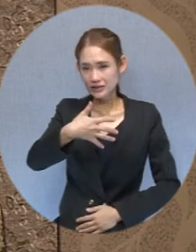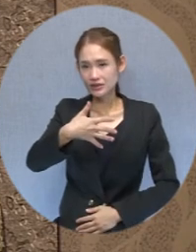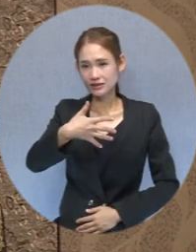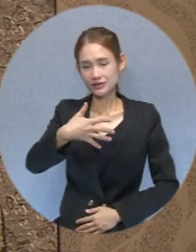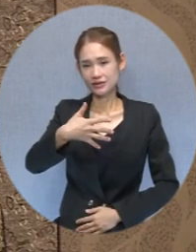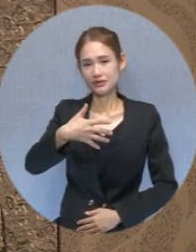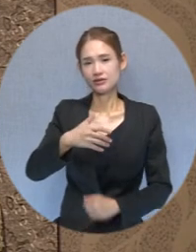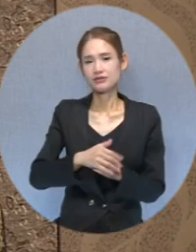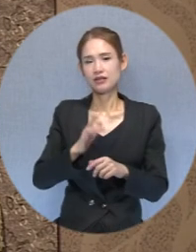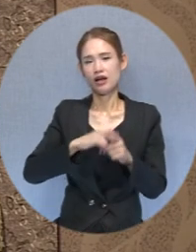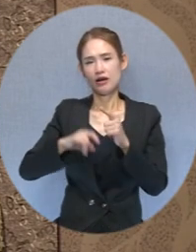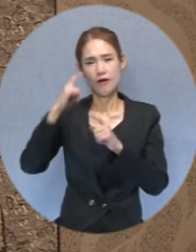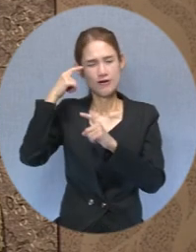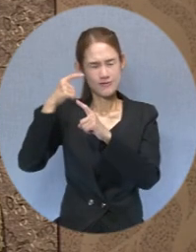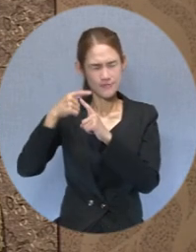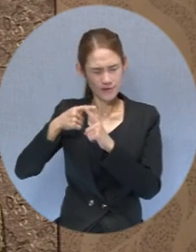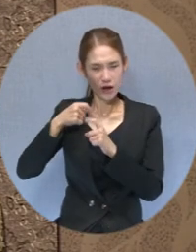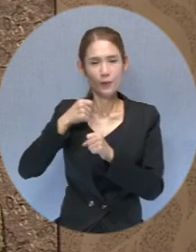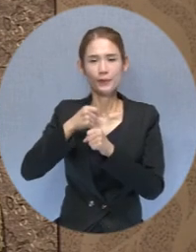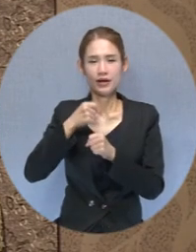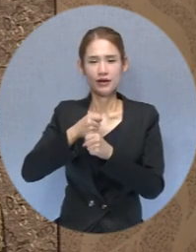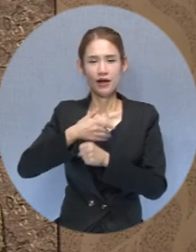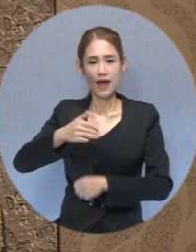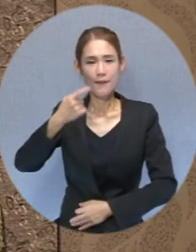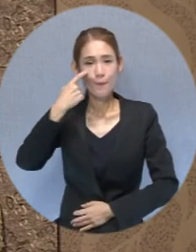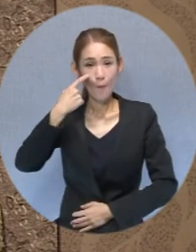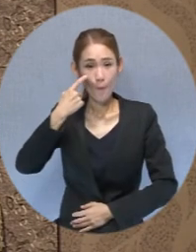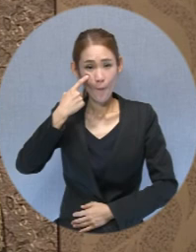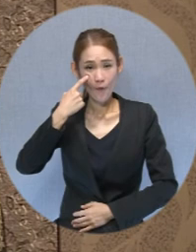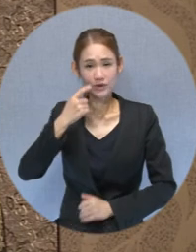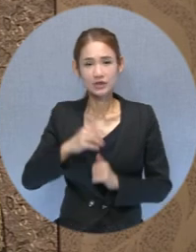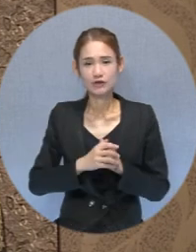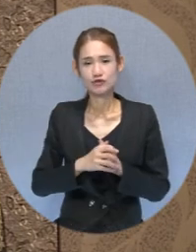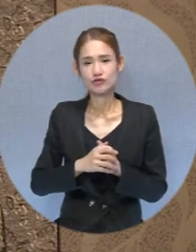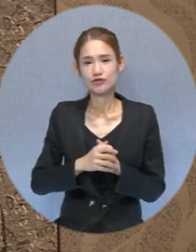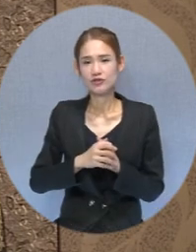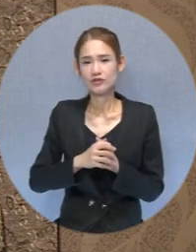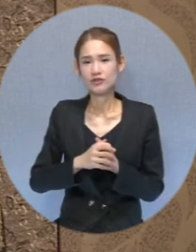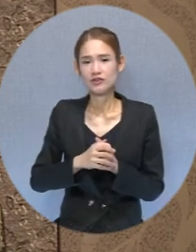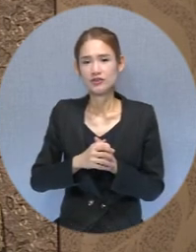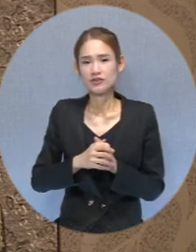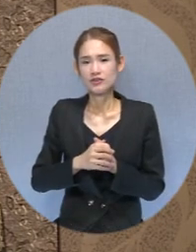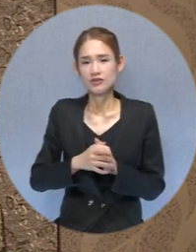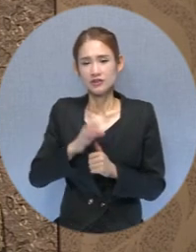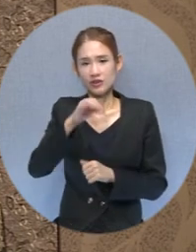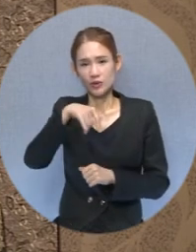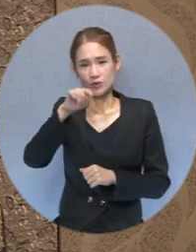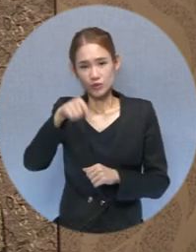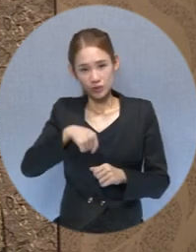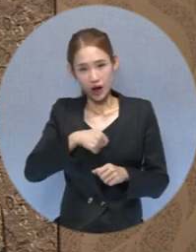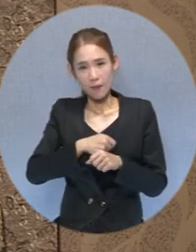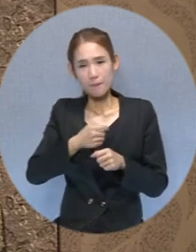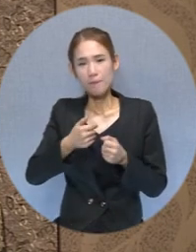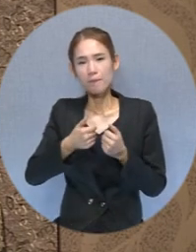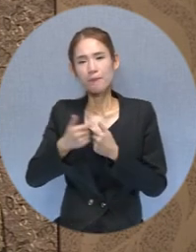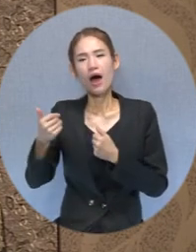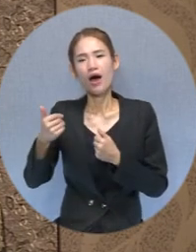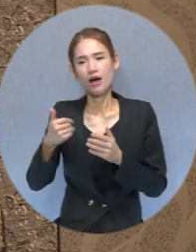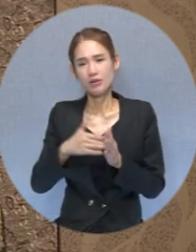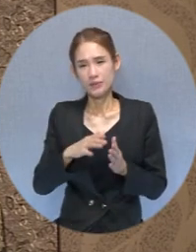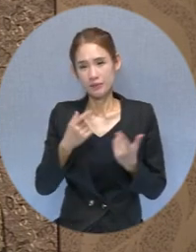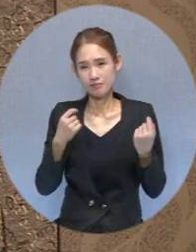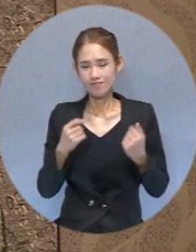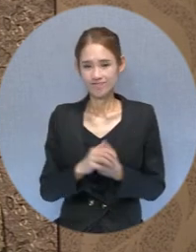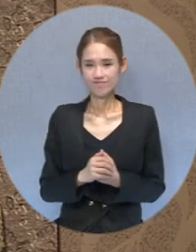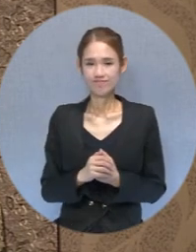네. 좀 더 긍정적으로 만들어 나가자. 어. 뭔가 좀 우리가 우버가 들어오다가 떠나지 않았습니까?